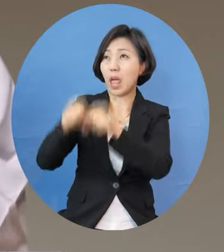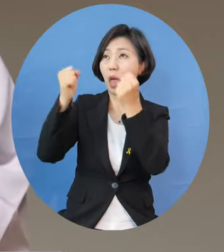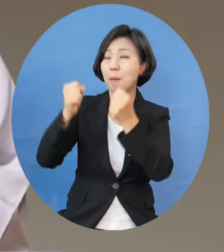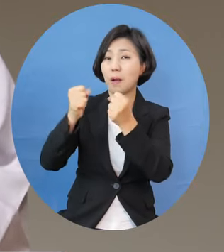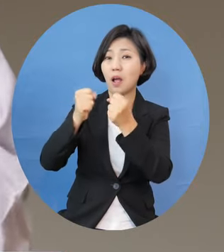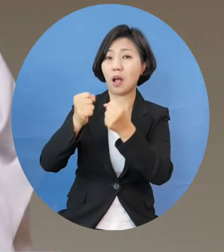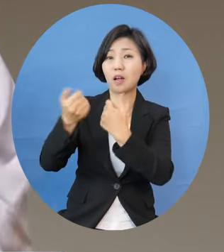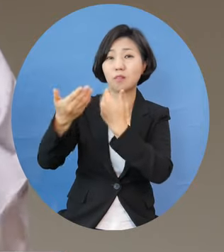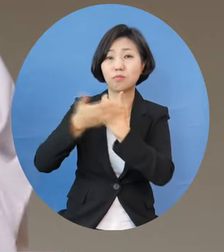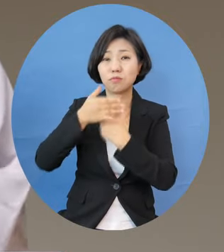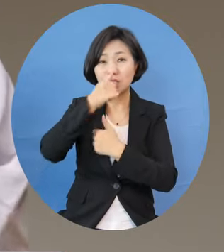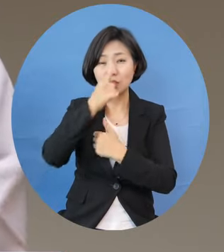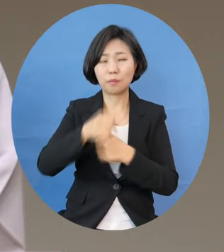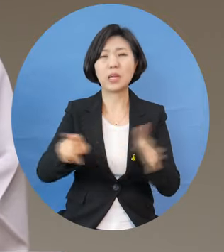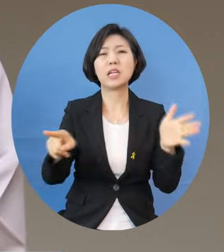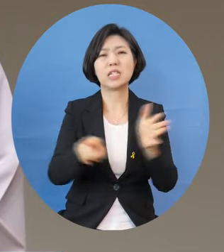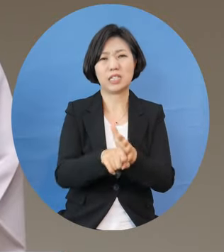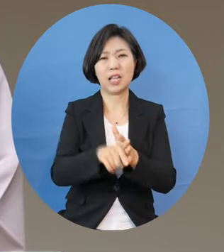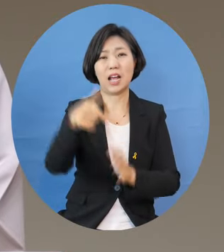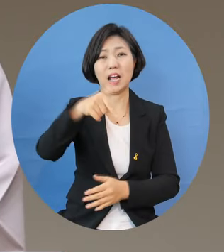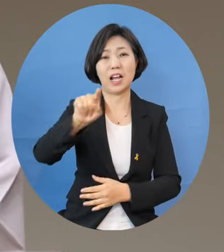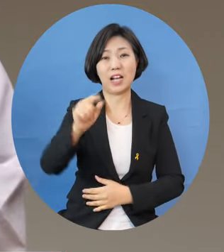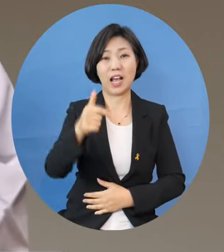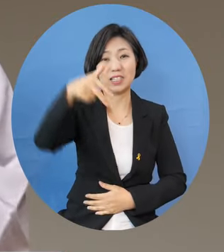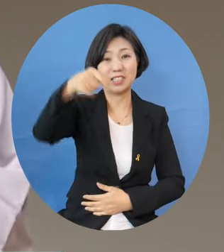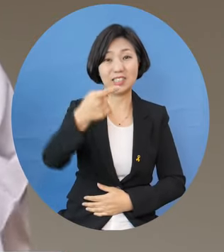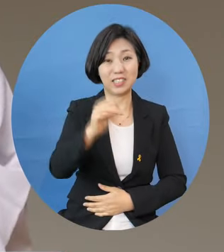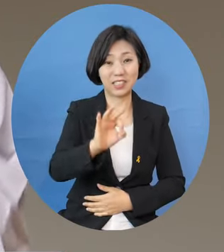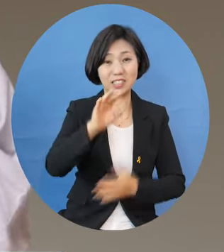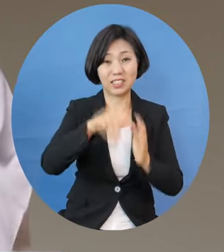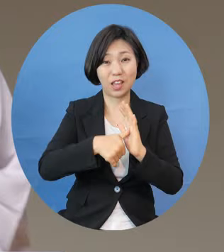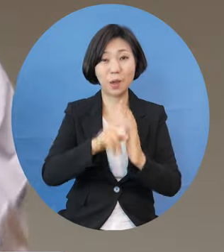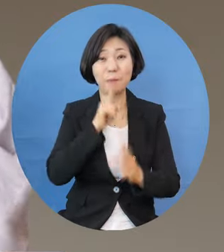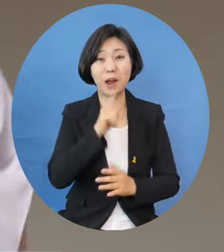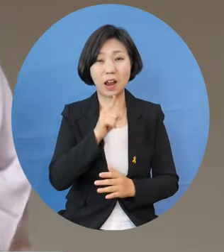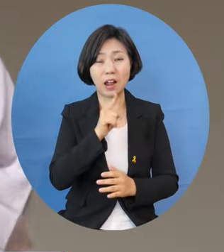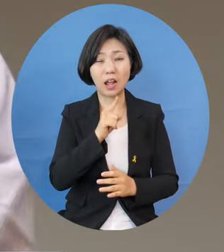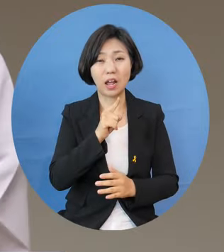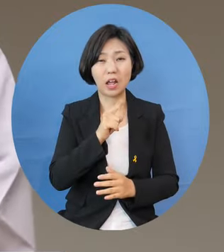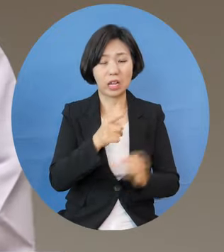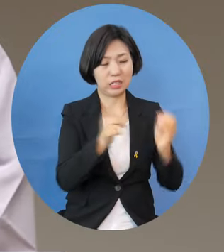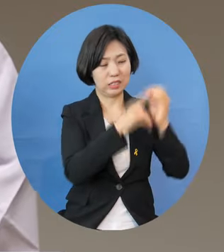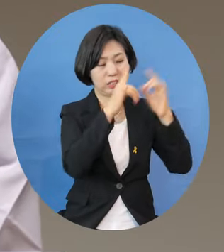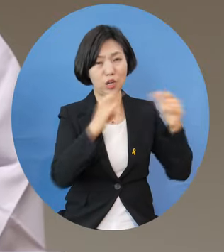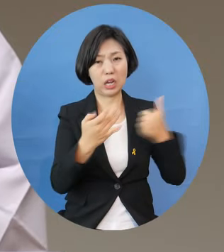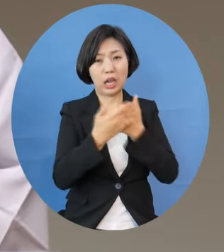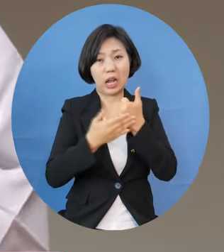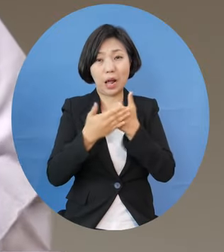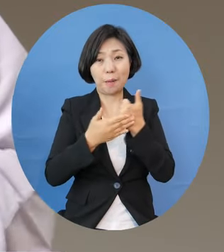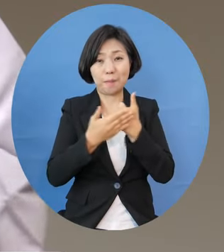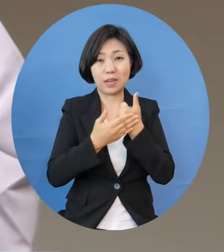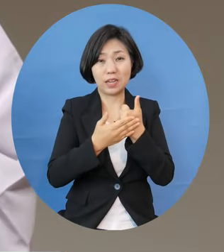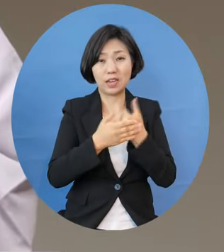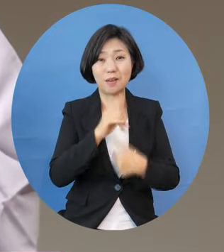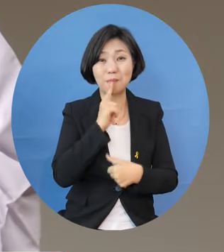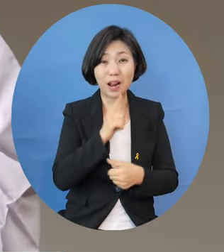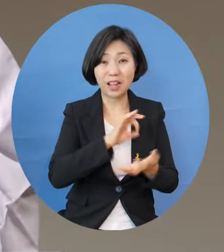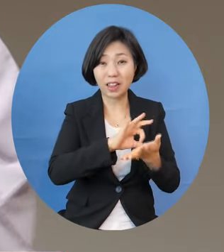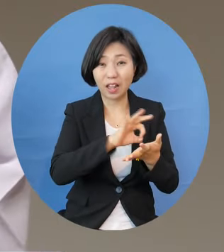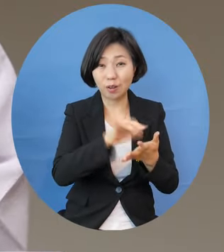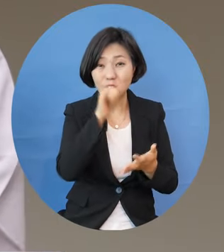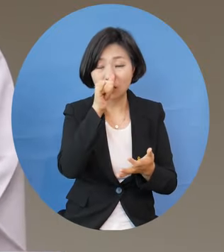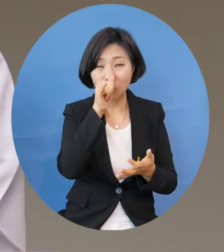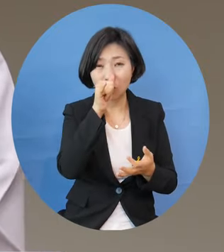말해서 신앙 간증할 때 주로 그런 얘기 하잖아요. 절에 가면 갑이다, 영업이다 이런 말이 많이 하잖아요. 그죠? 이제 이런